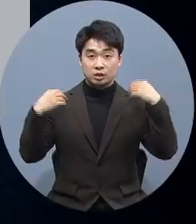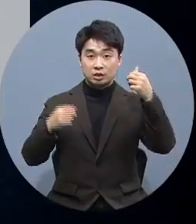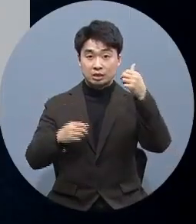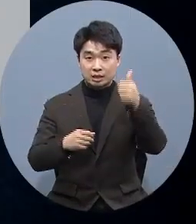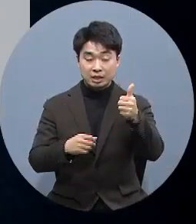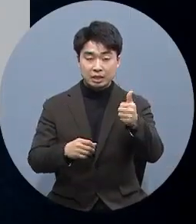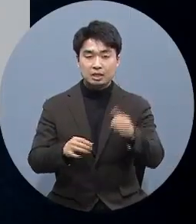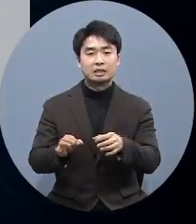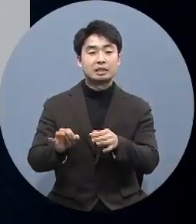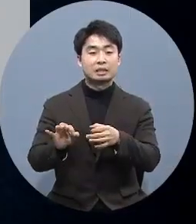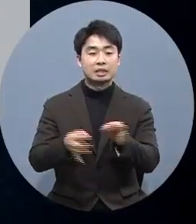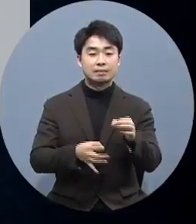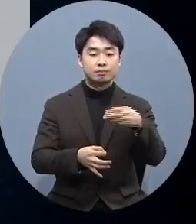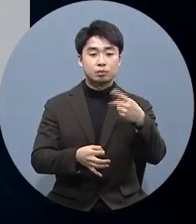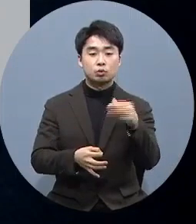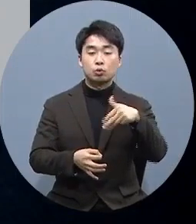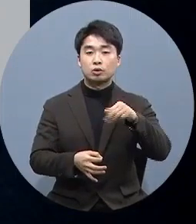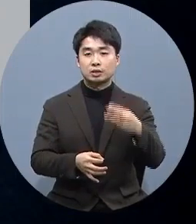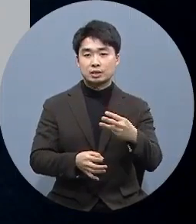후보명